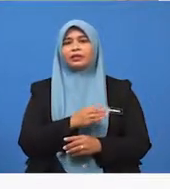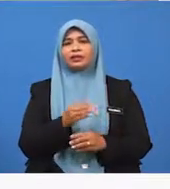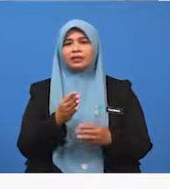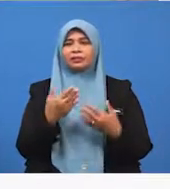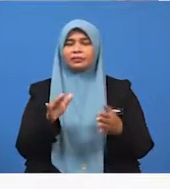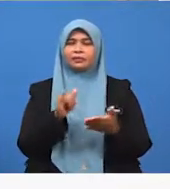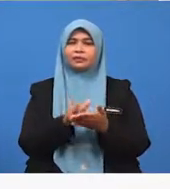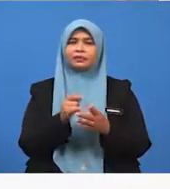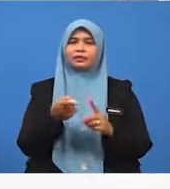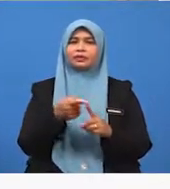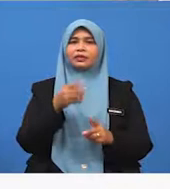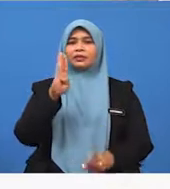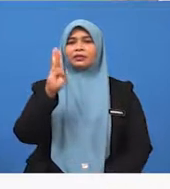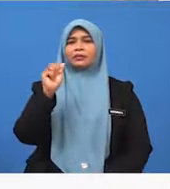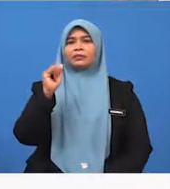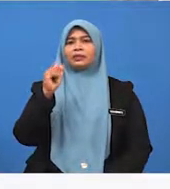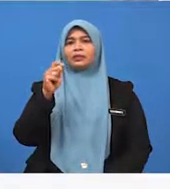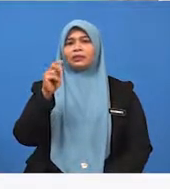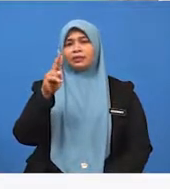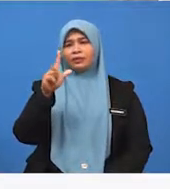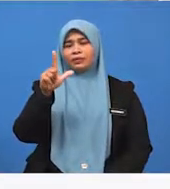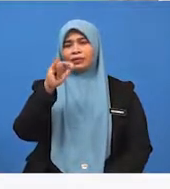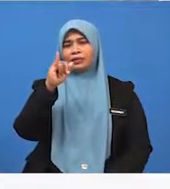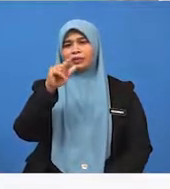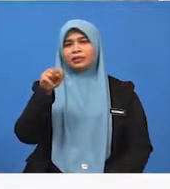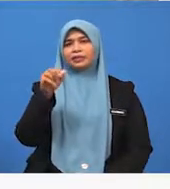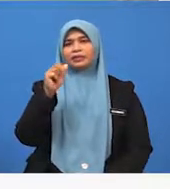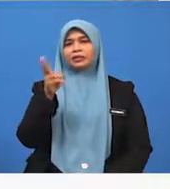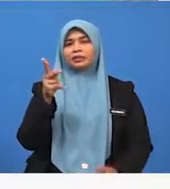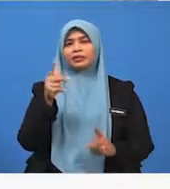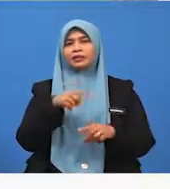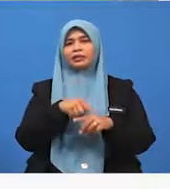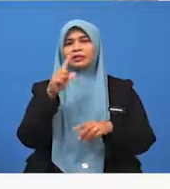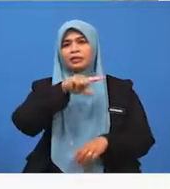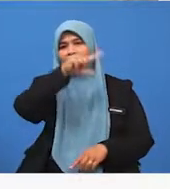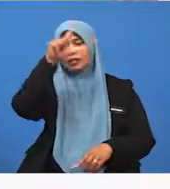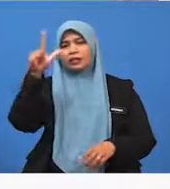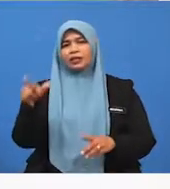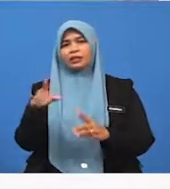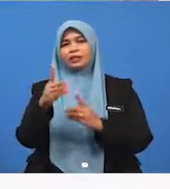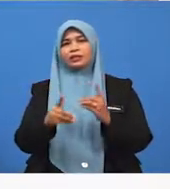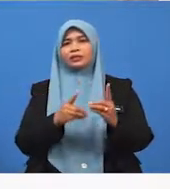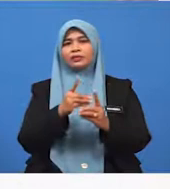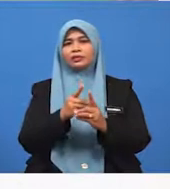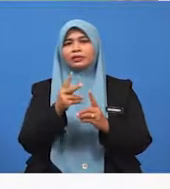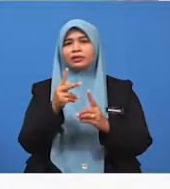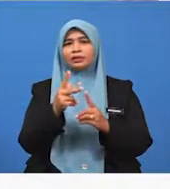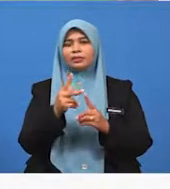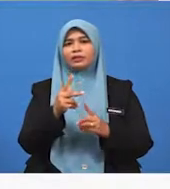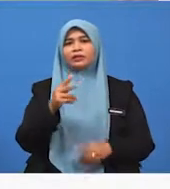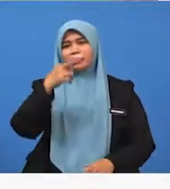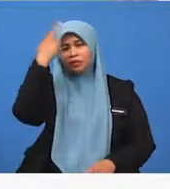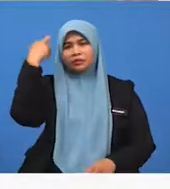Seterusnya dari Baitul Izzah di langit dunia kepada Rasulullah SAW